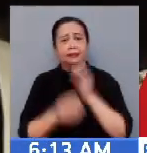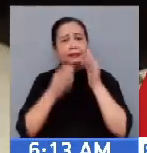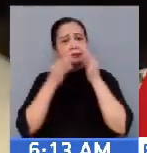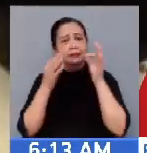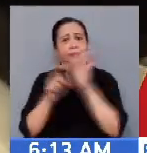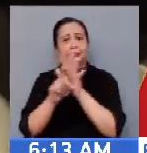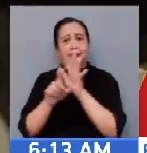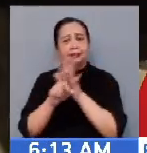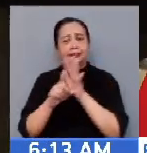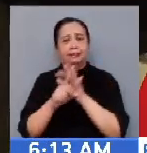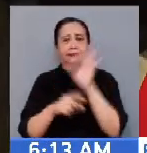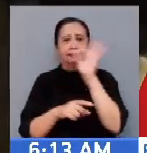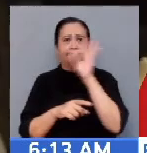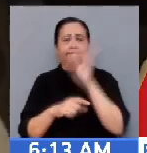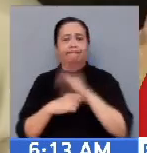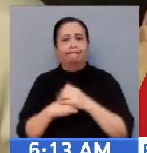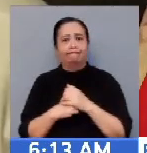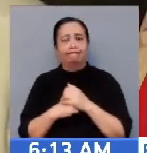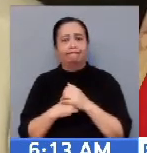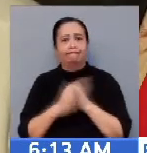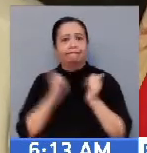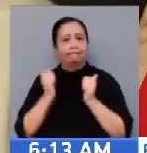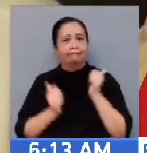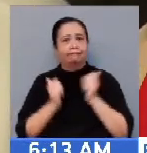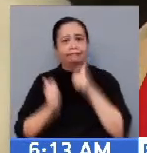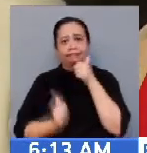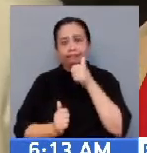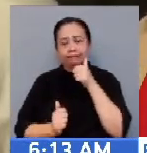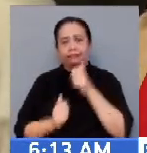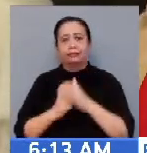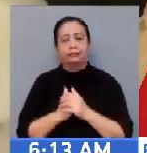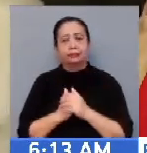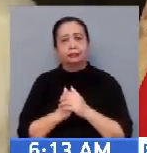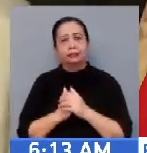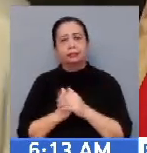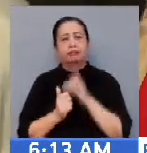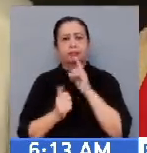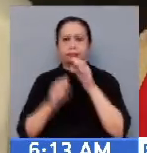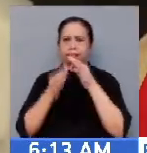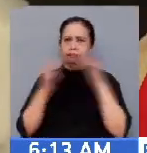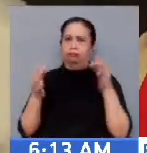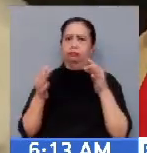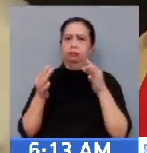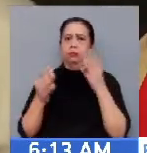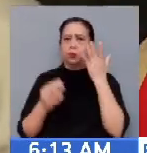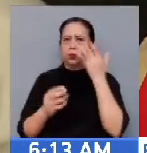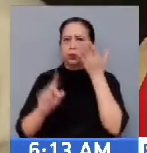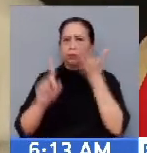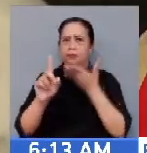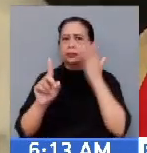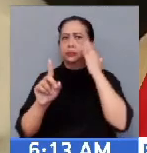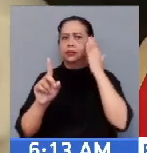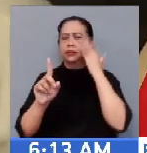Pilipino actress na kilalang kilala siya sa